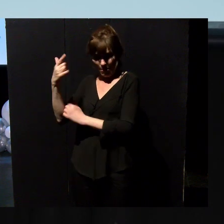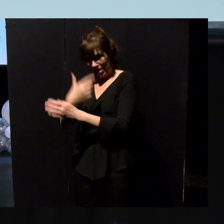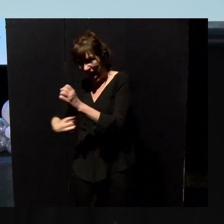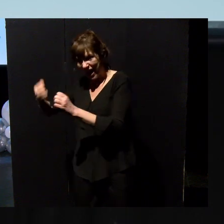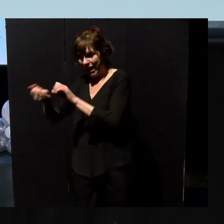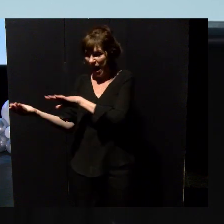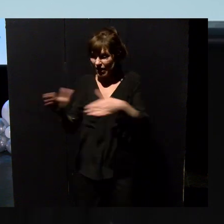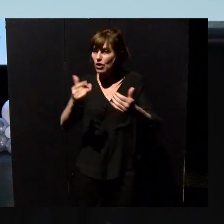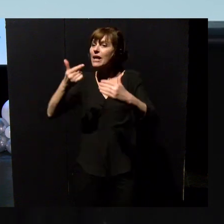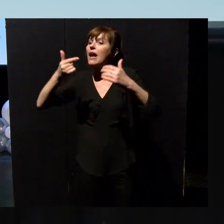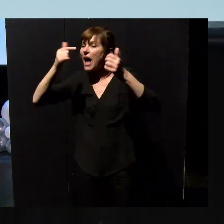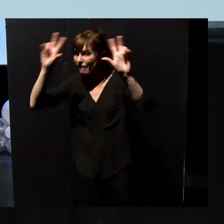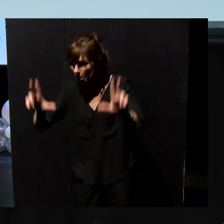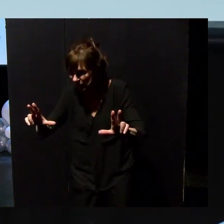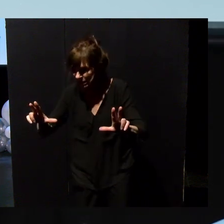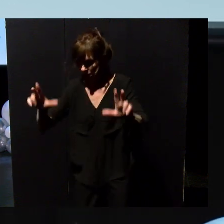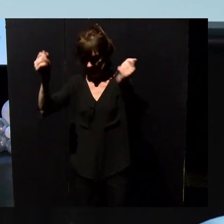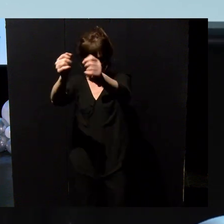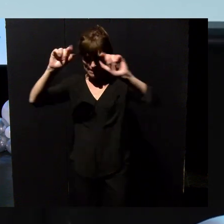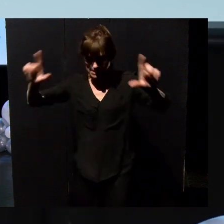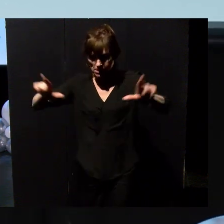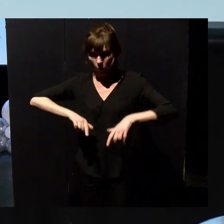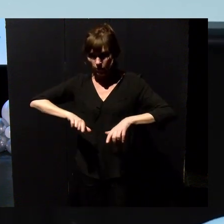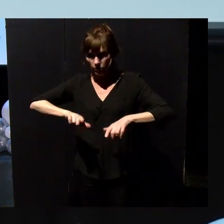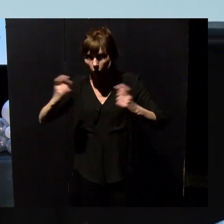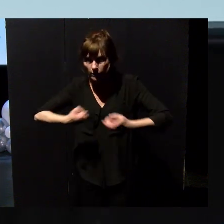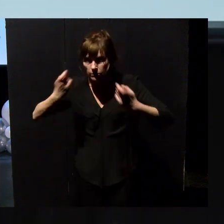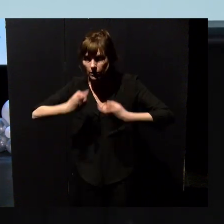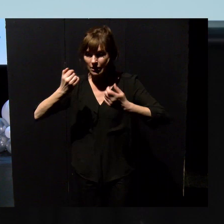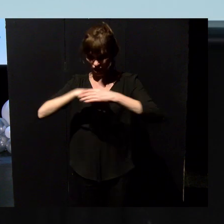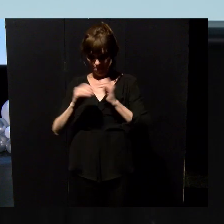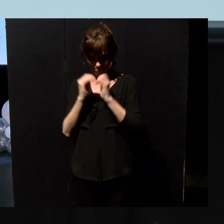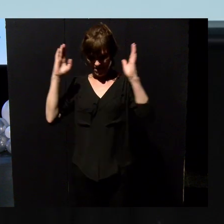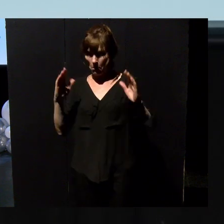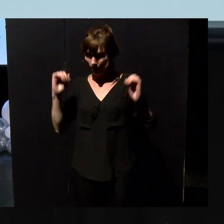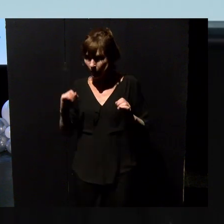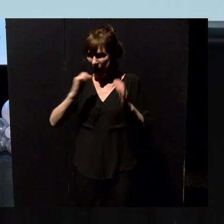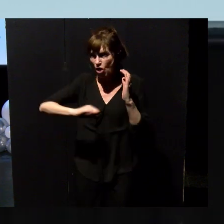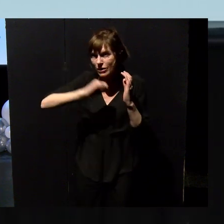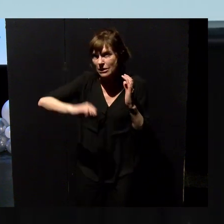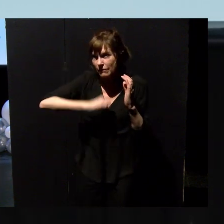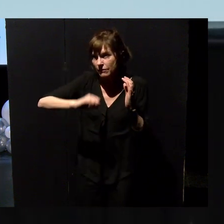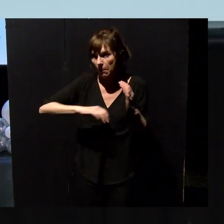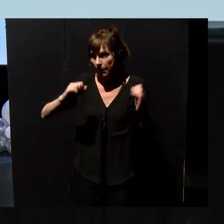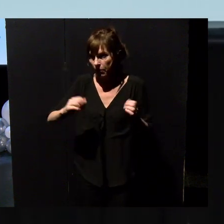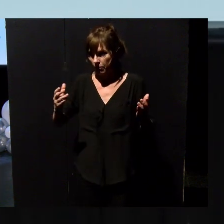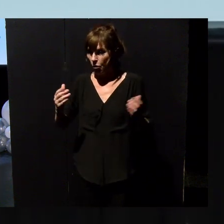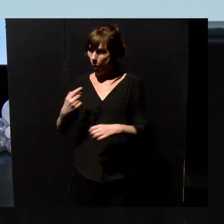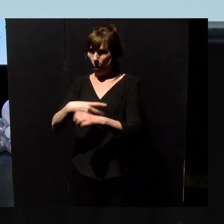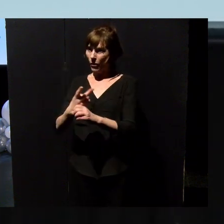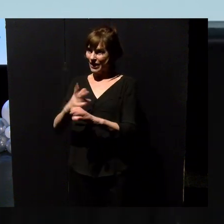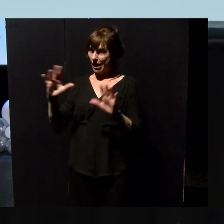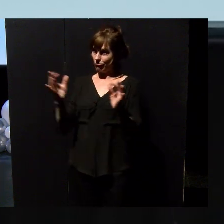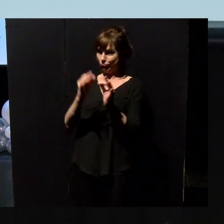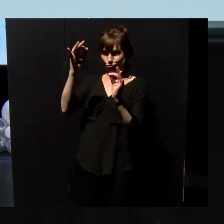interface en ligne. Donc maintenant, nous avons l'outil. La question était, est-ce que